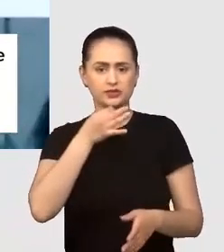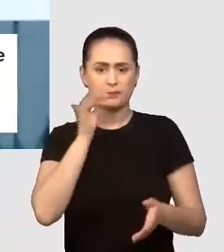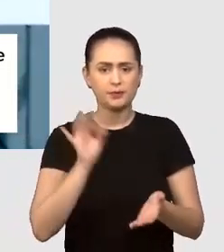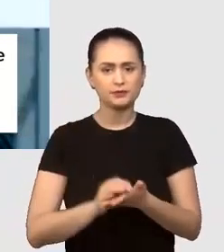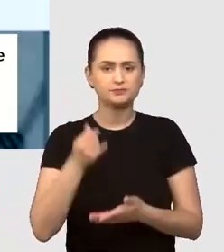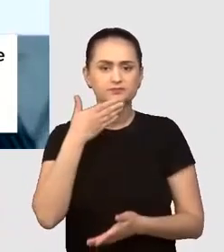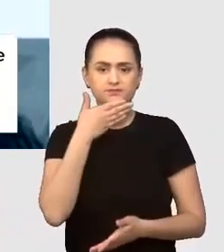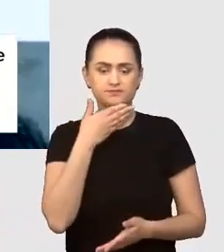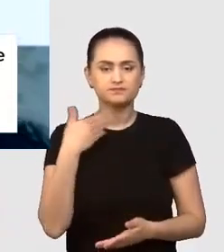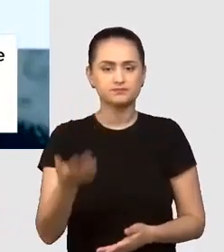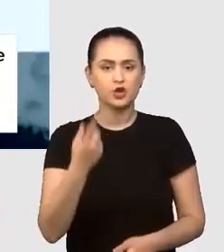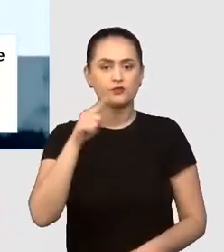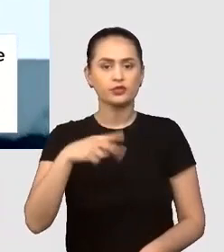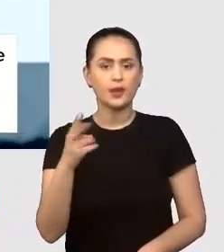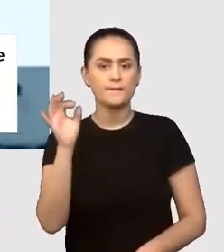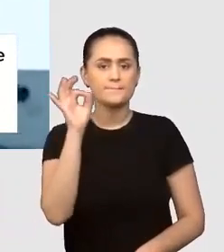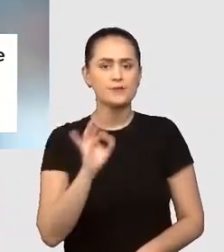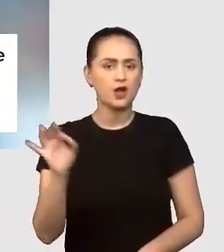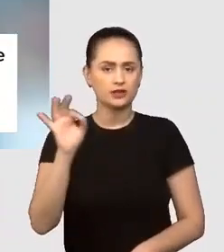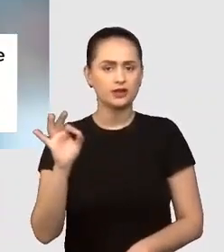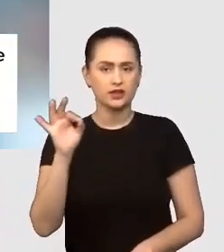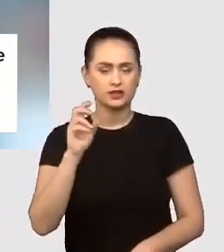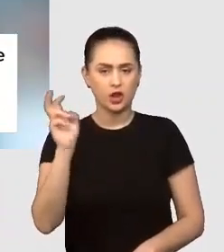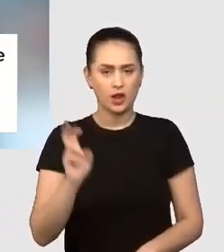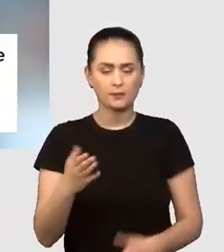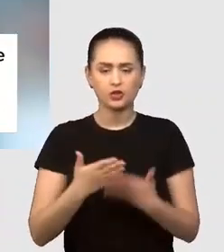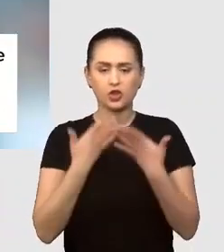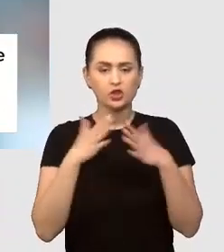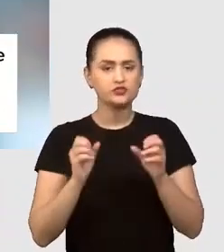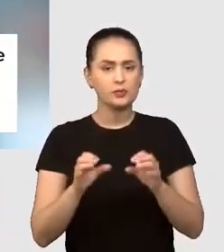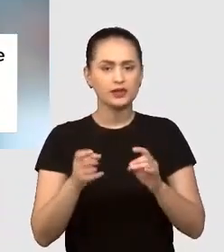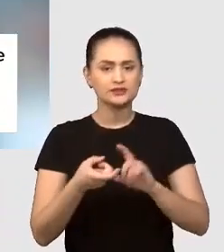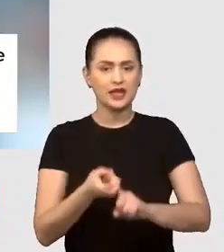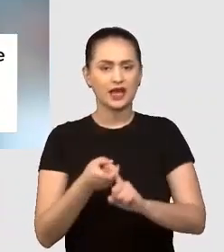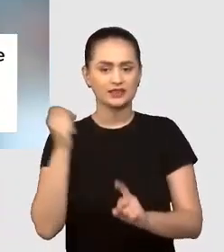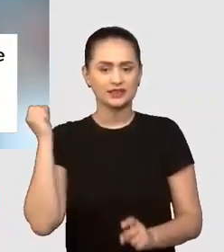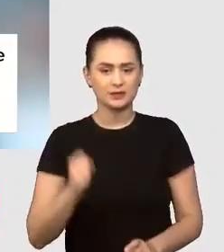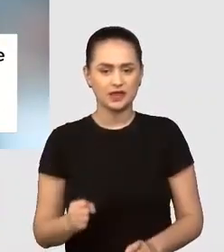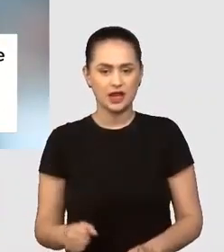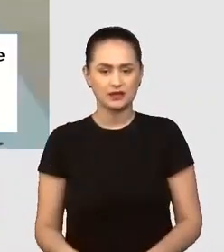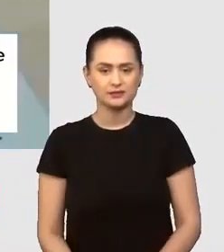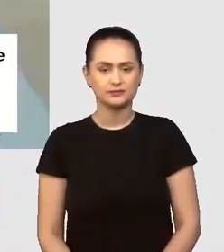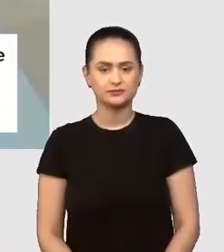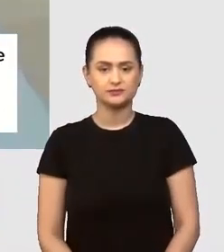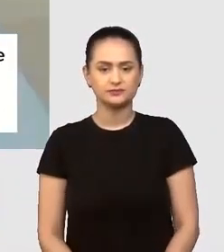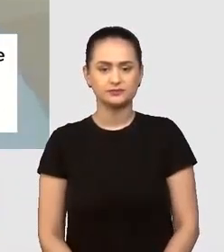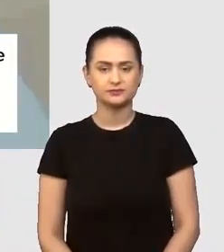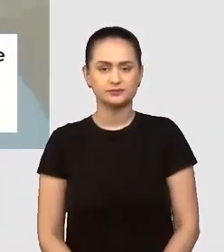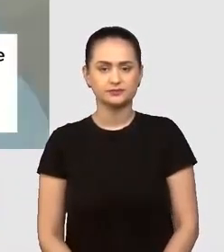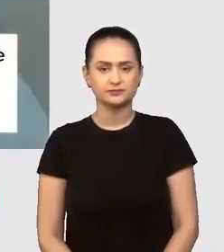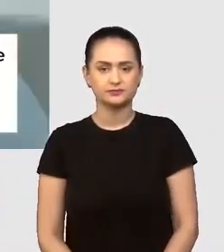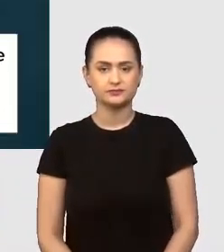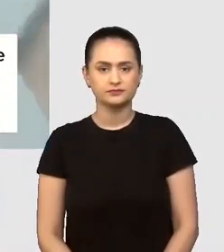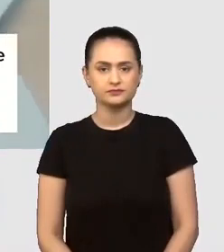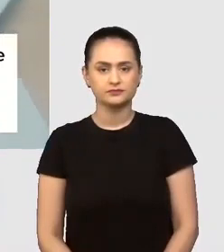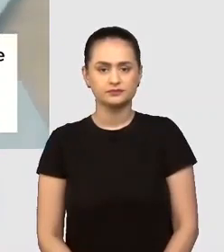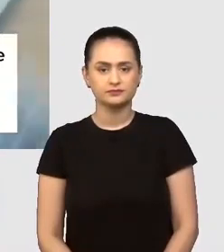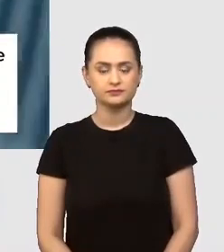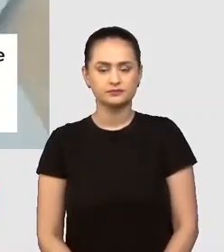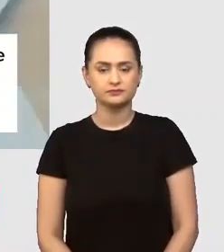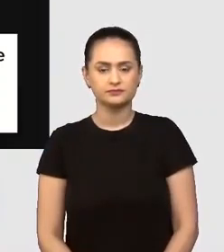italiană. Premierul de atunci a promis o recompensă de 1,2 milioane de dolari pentru orice informație legată de criminali.